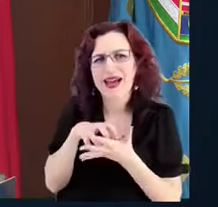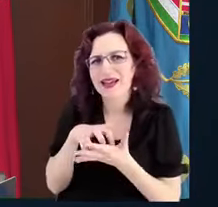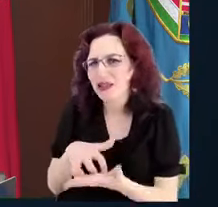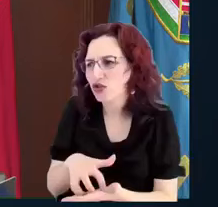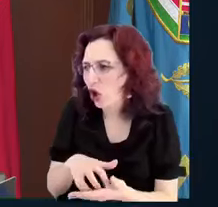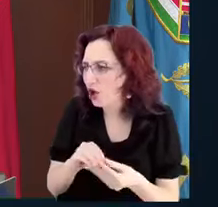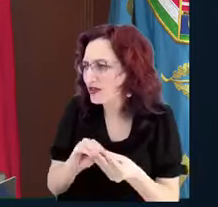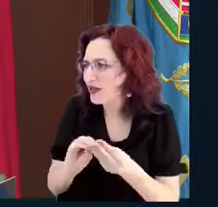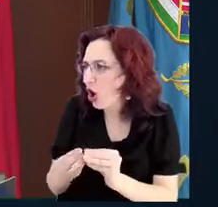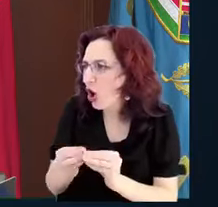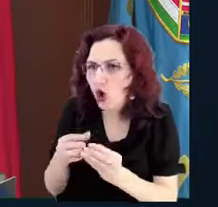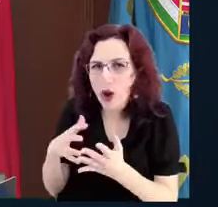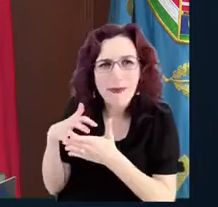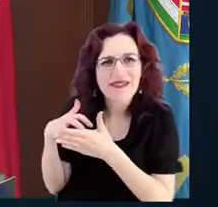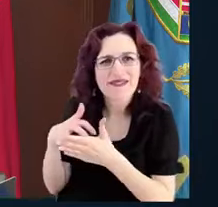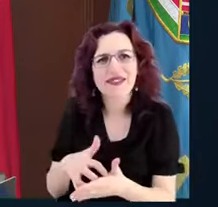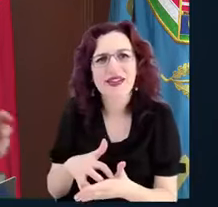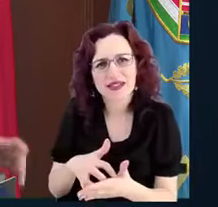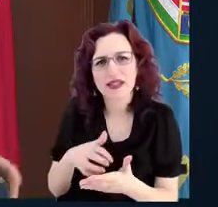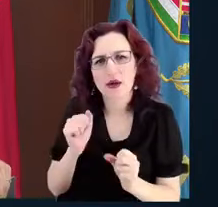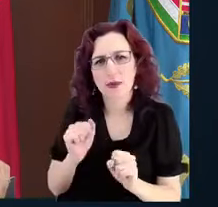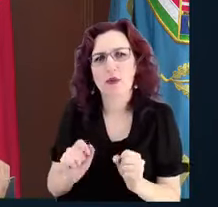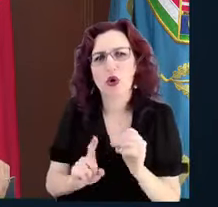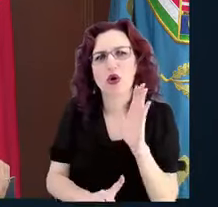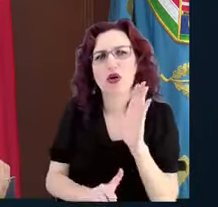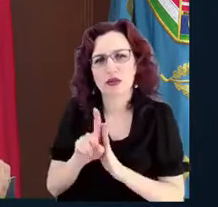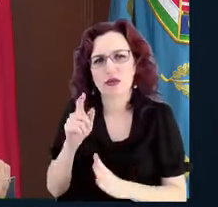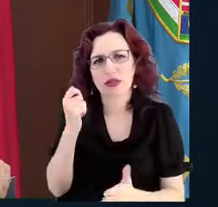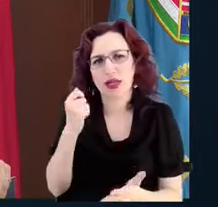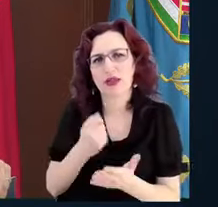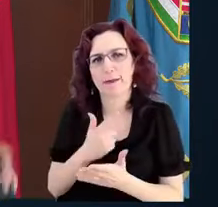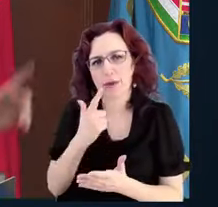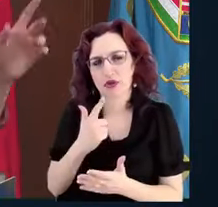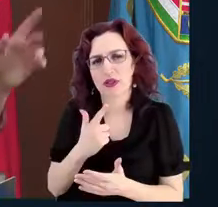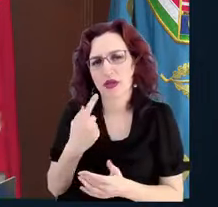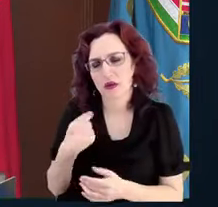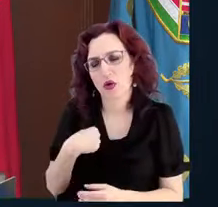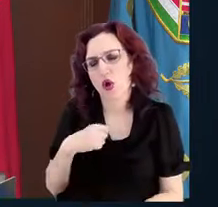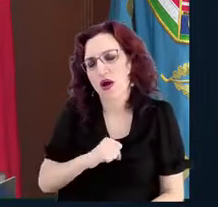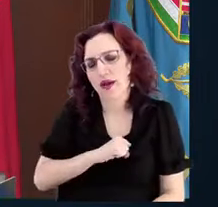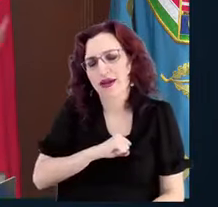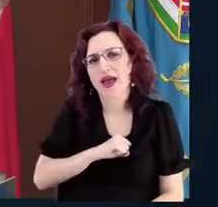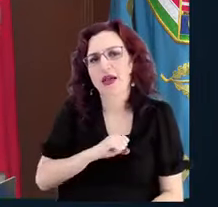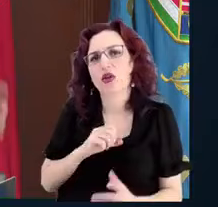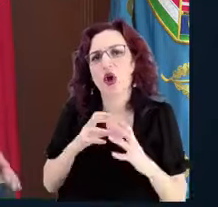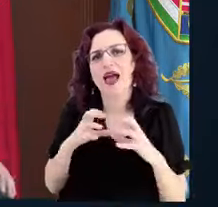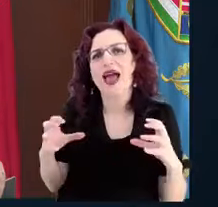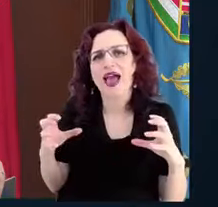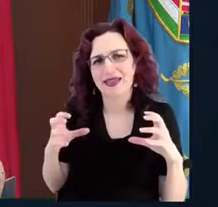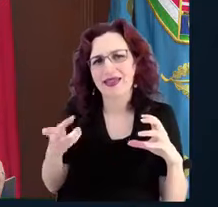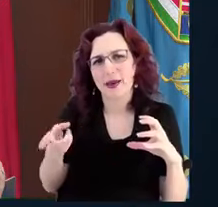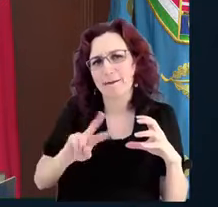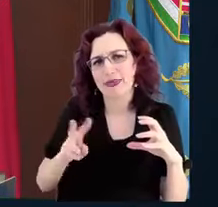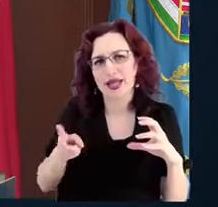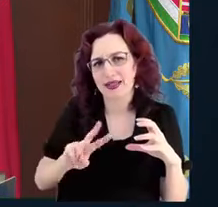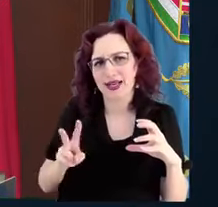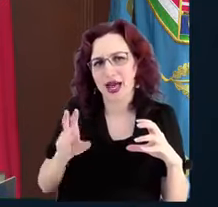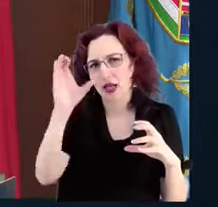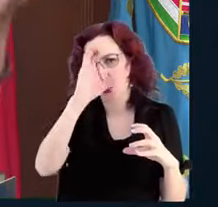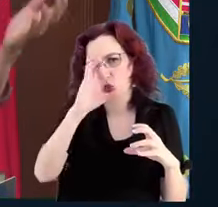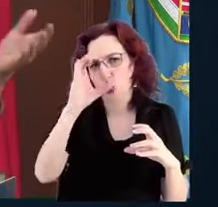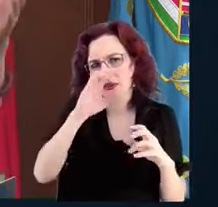importanti come credo rappresenti l'ente bilaterale del turismo nel lazio che è un unicum lo raccontava